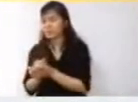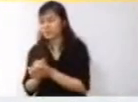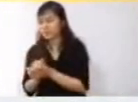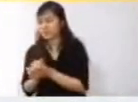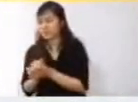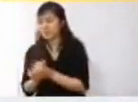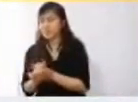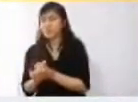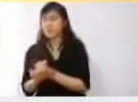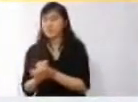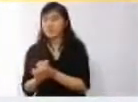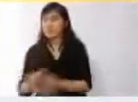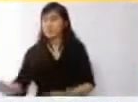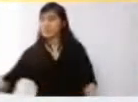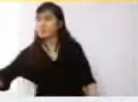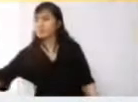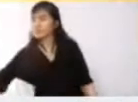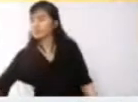Go ahead, sir.